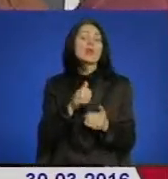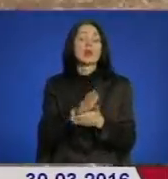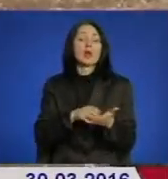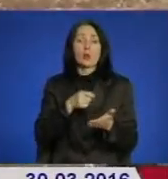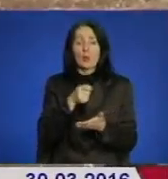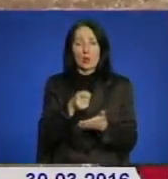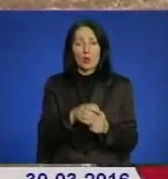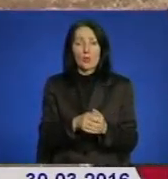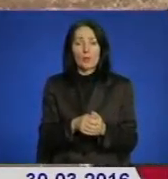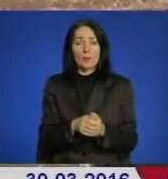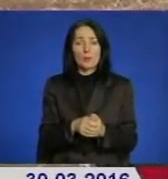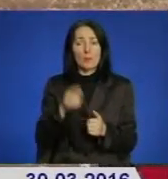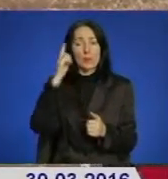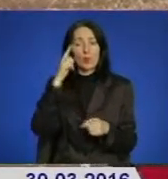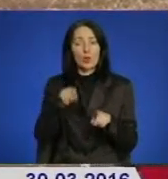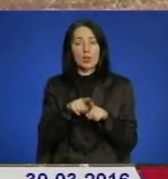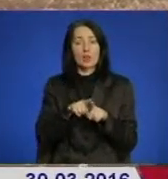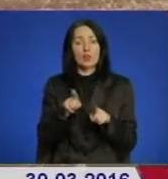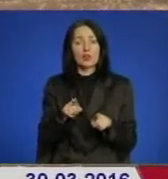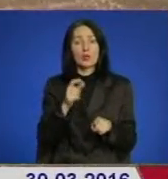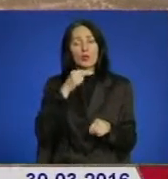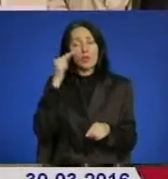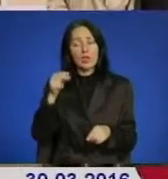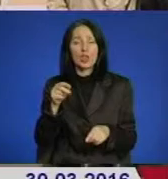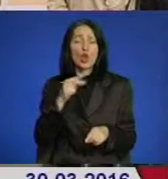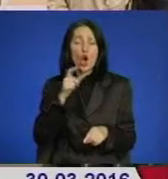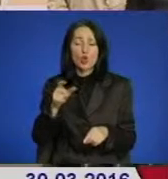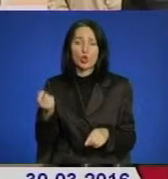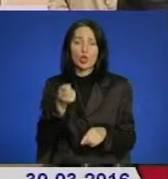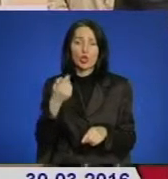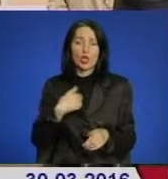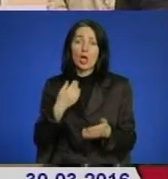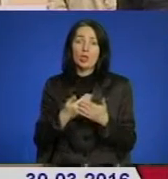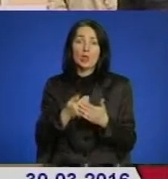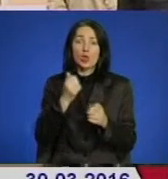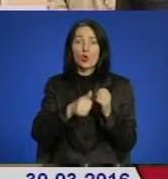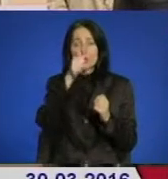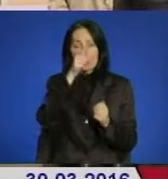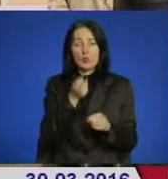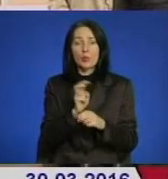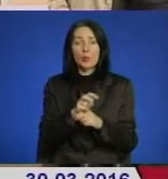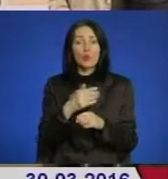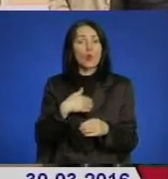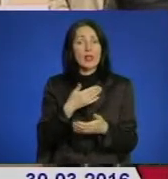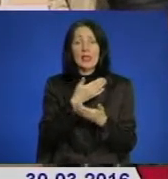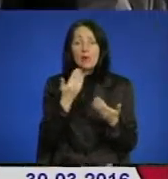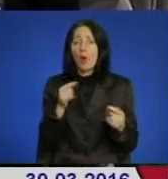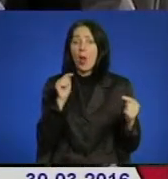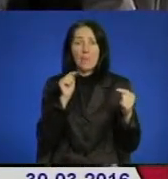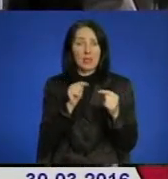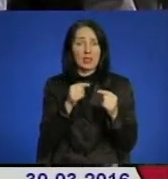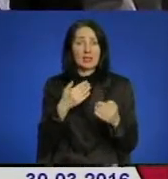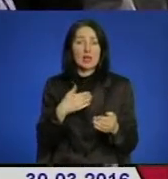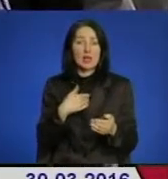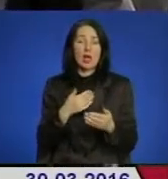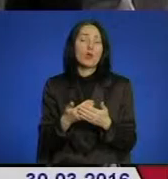туди. Ну, думка така, що винні самі люди трохи. Я, наприклад, кожен місяць приходжу, і в мене немає ніяких претензій. Я